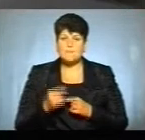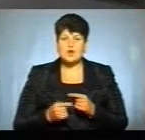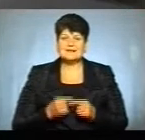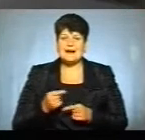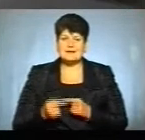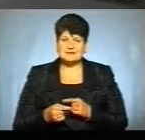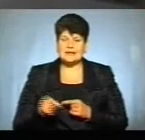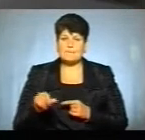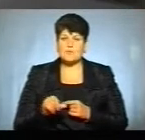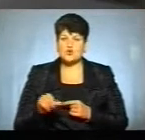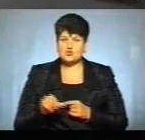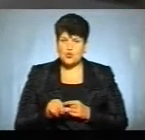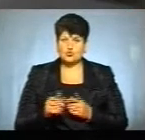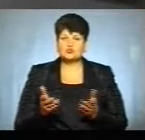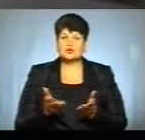і про шкоду,